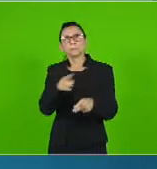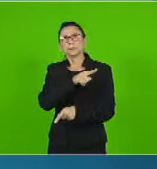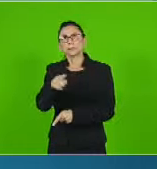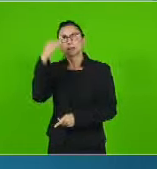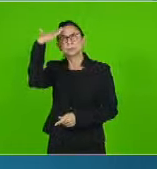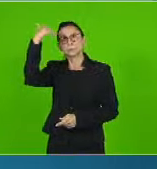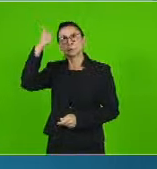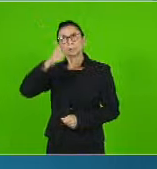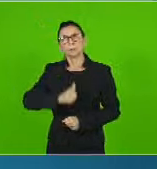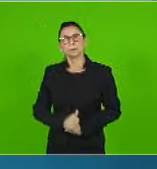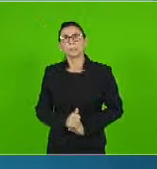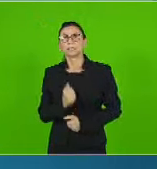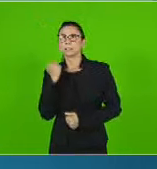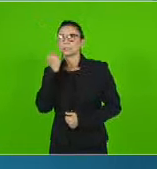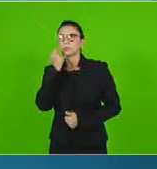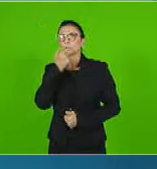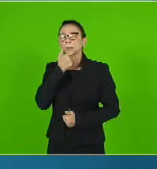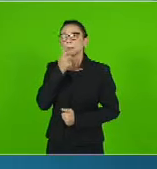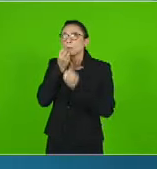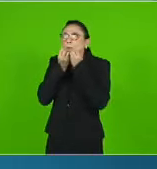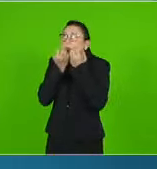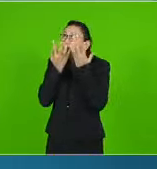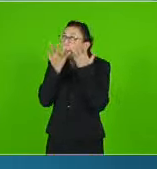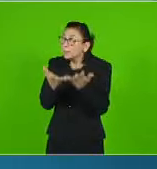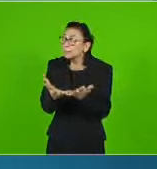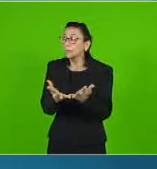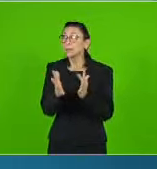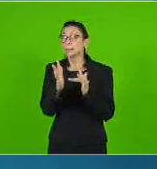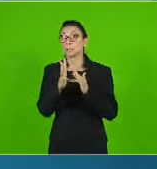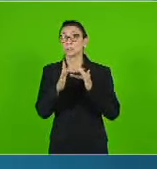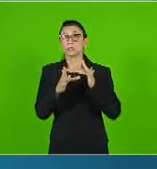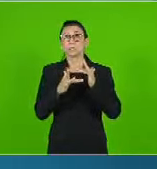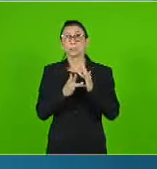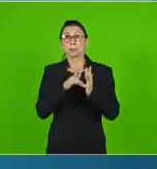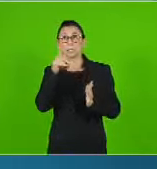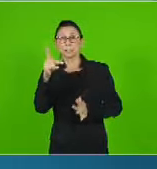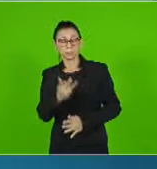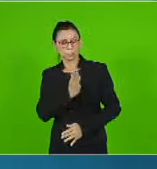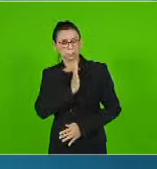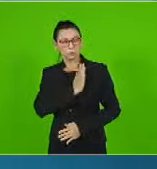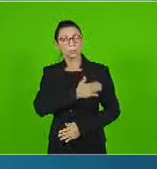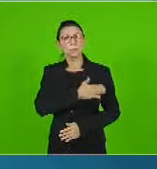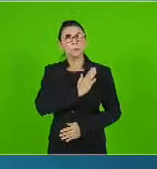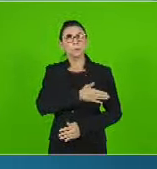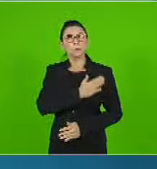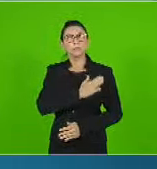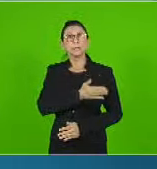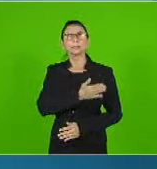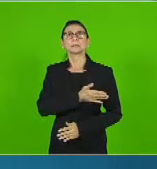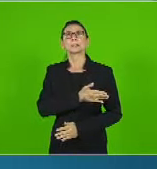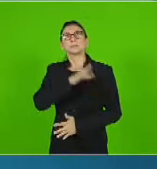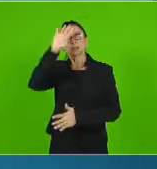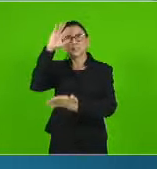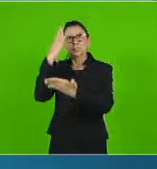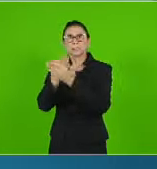если устами твоими будешь исповедовать Иисуса Господом и сердцем твоим веровать, что Бог воскресил